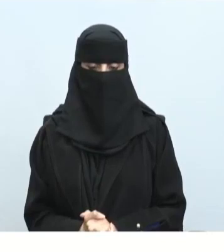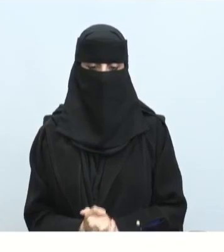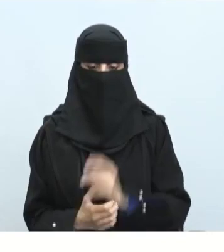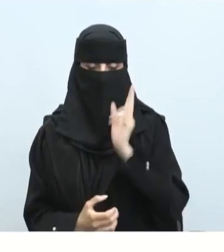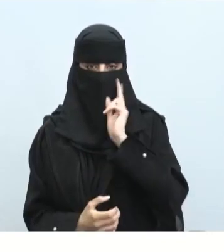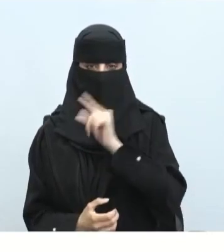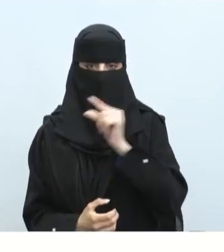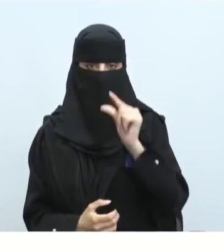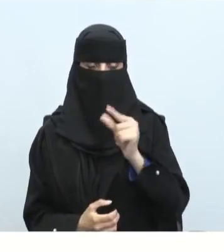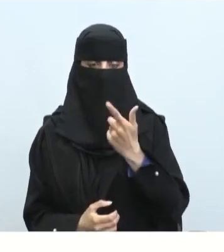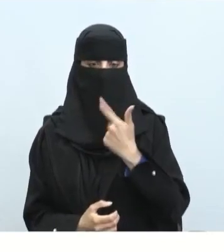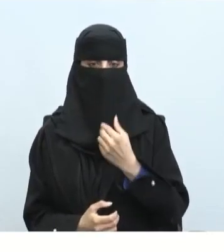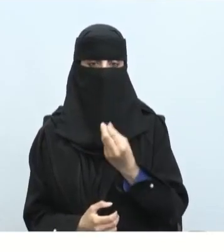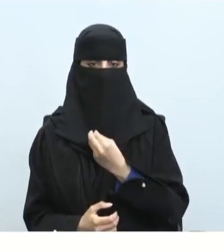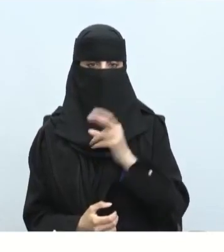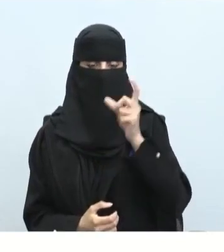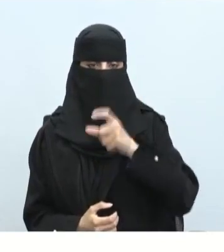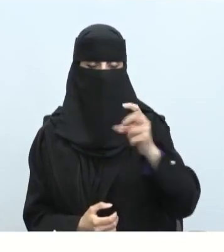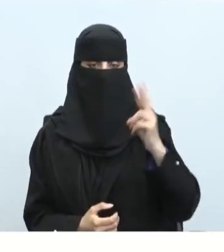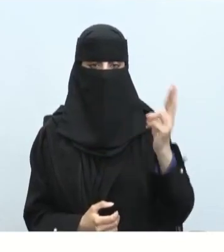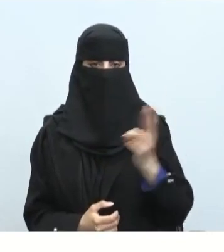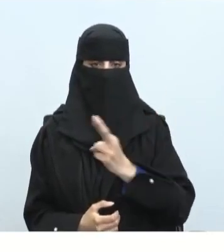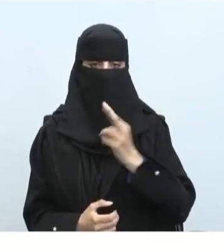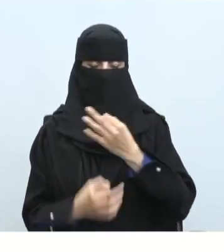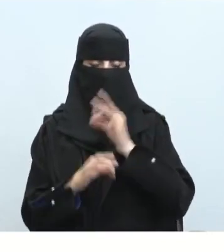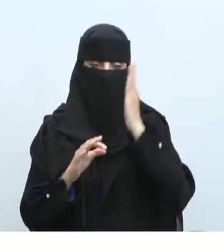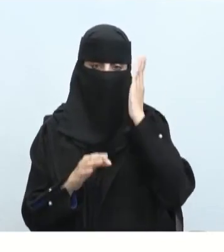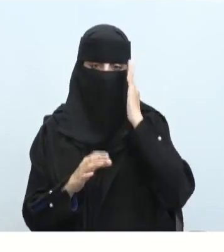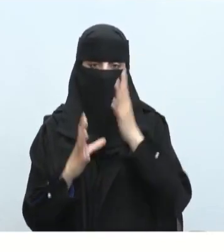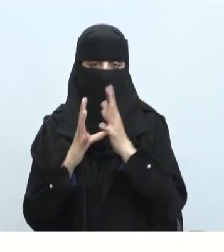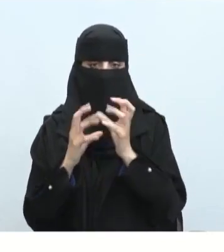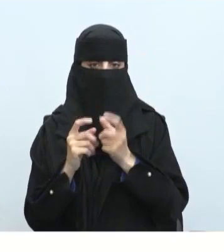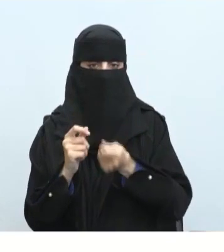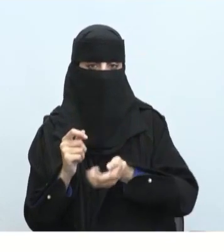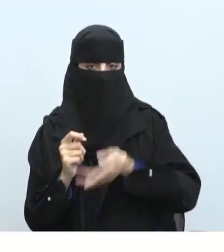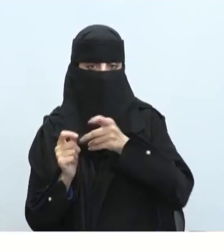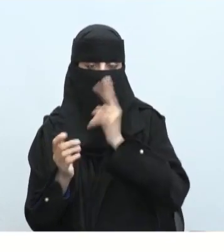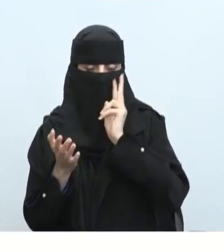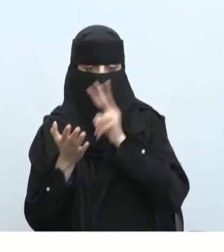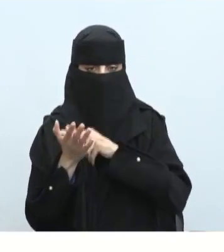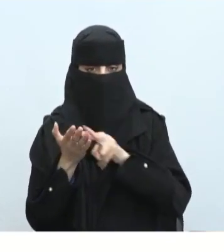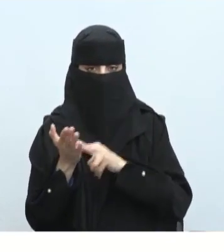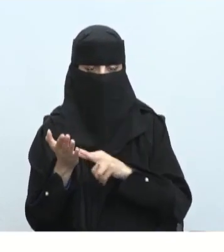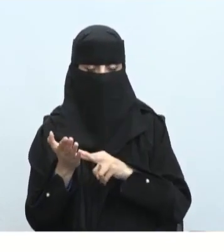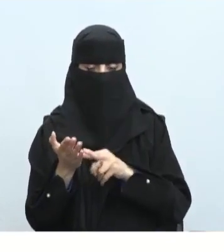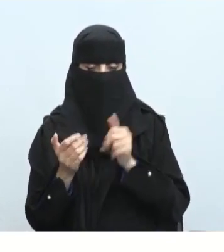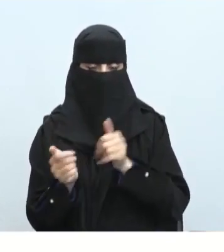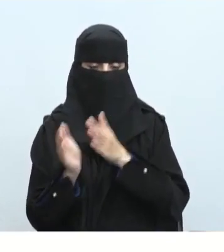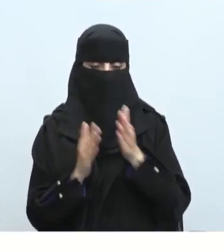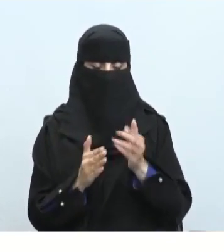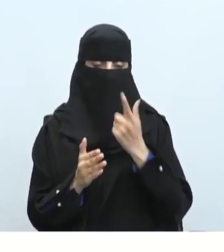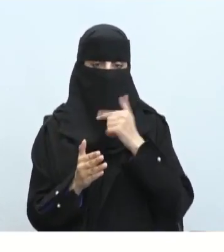ليت الزائرين مدركون قيمه القراءه الحرف الناسخ في هذا المثال